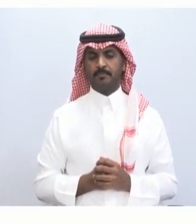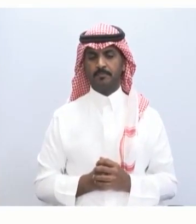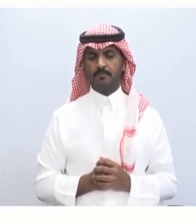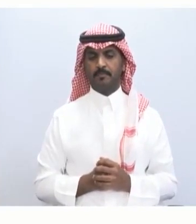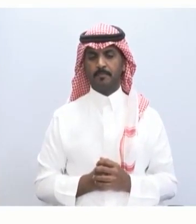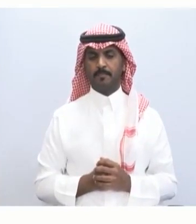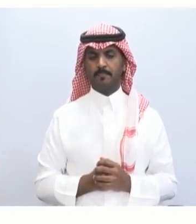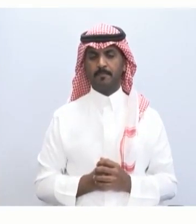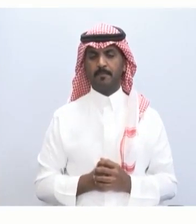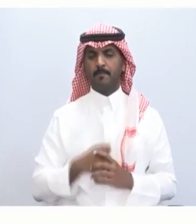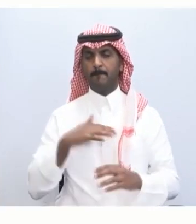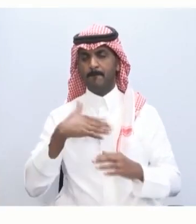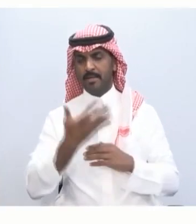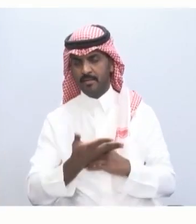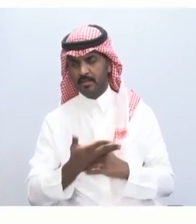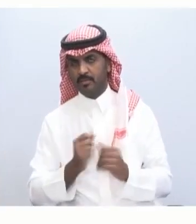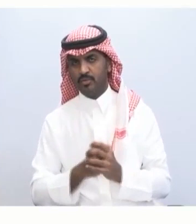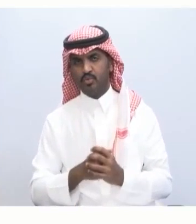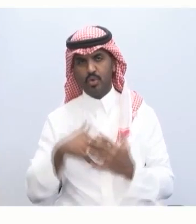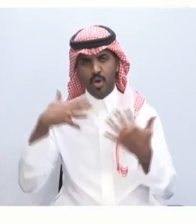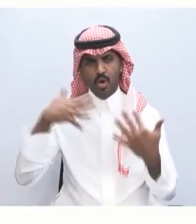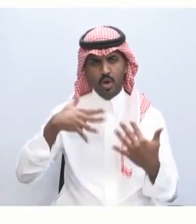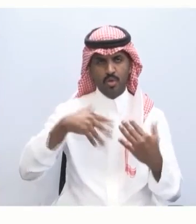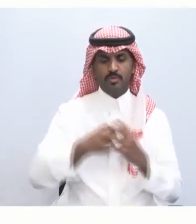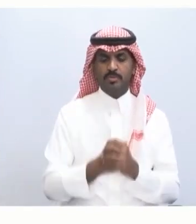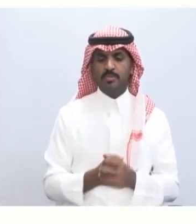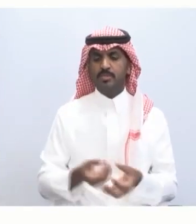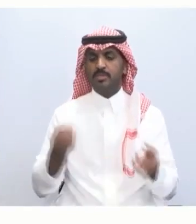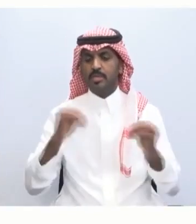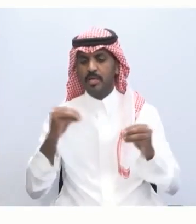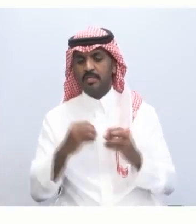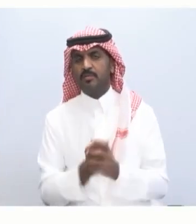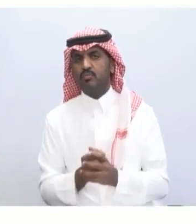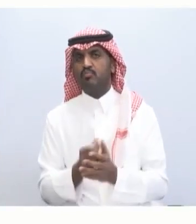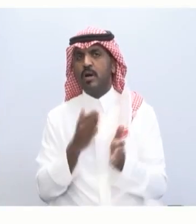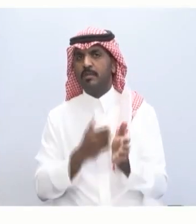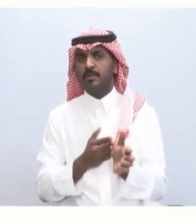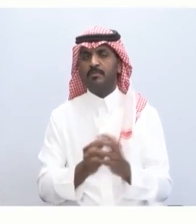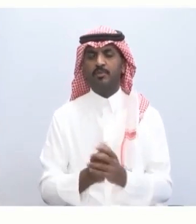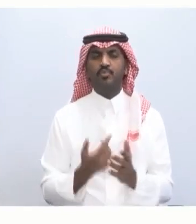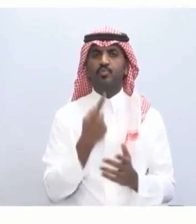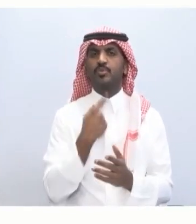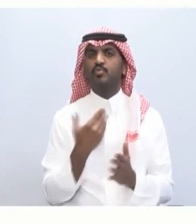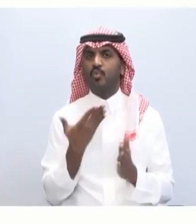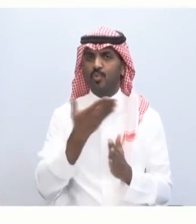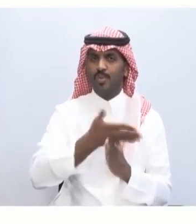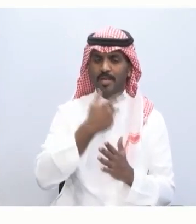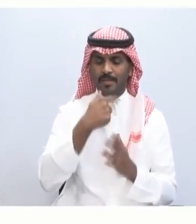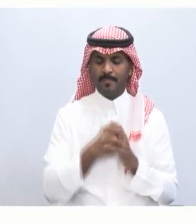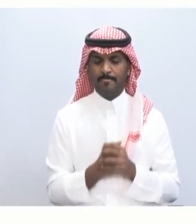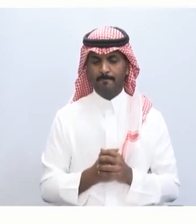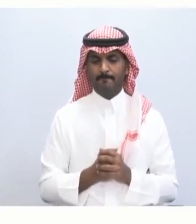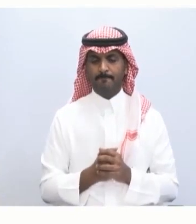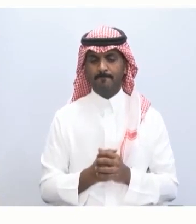القبائل بعد ذلك اخذ يشن الغارات على عدم بقصد زياده اتباعه ليدخل الرياض